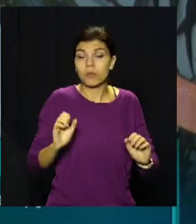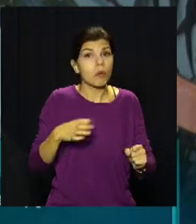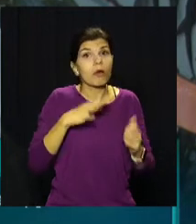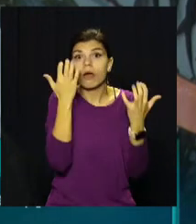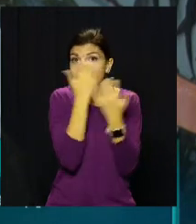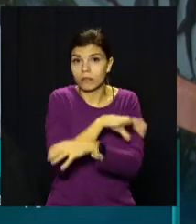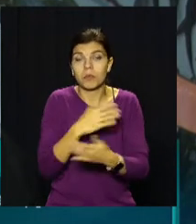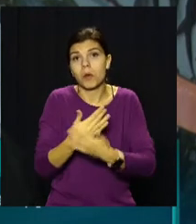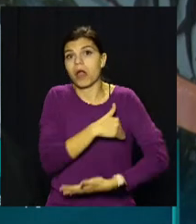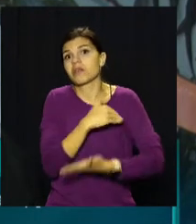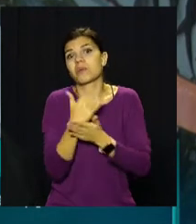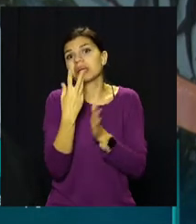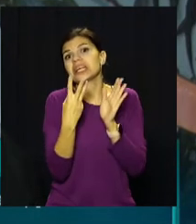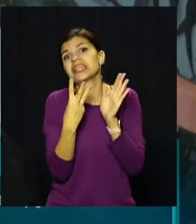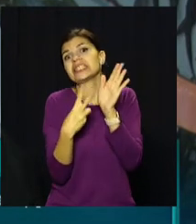температури